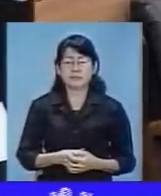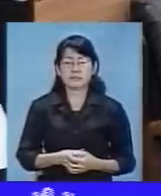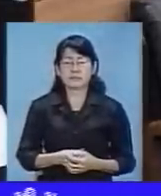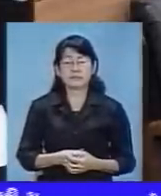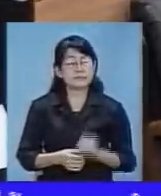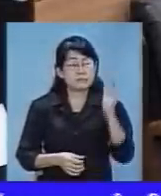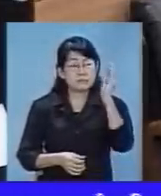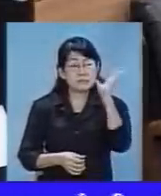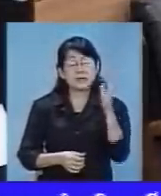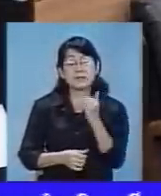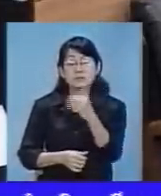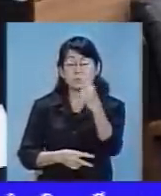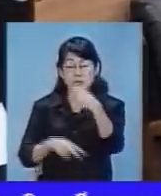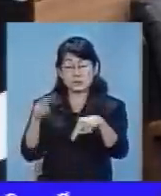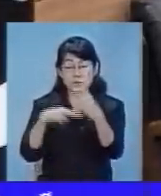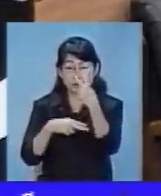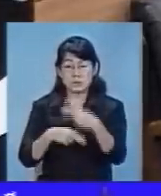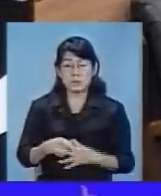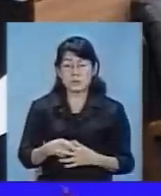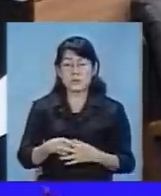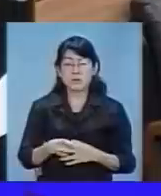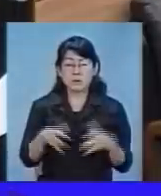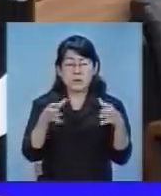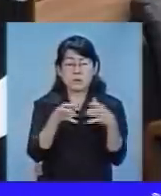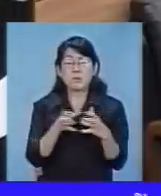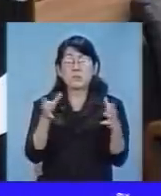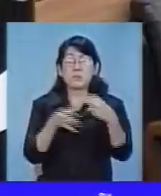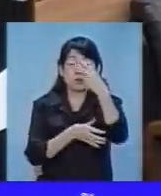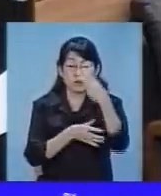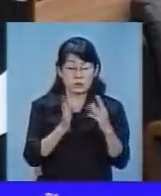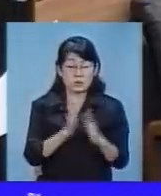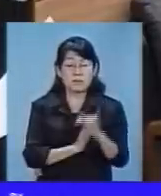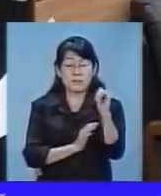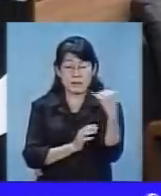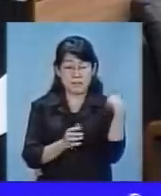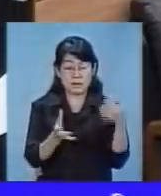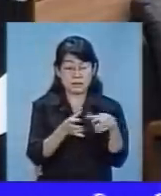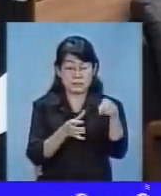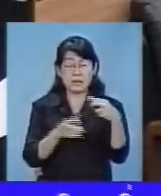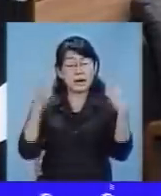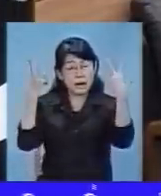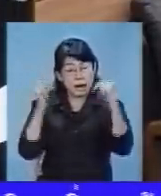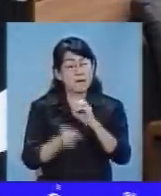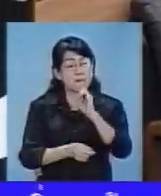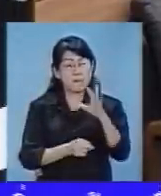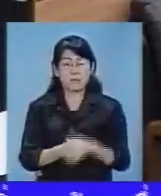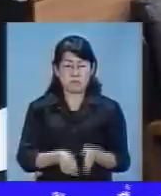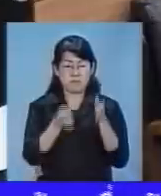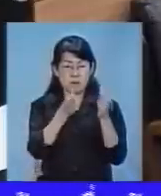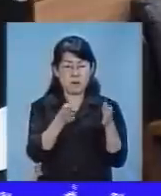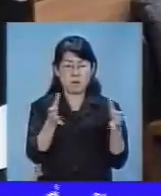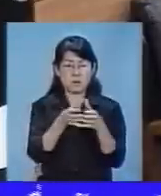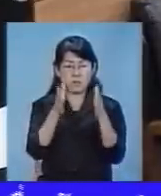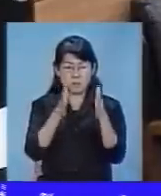ท่านลองไปเช็คดูครับผู้ก่อการร้ายเนี่ยยิงเฉพาะกลุ่มนี้แล้วที่ท่านนายกบอกว่าจะกล่าวหาเฉพาะนะครับผู้ก่อการร้